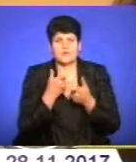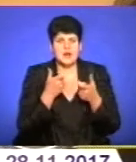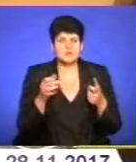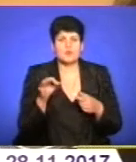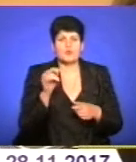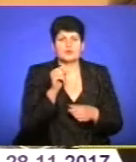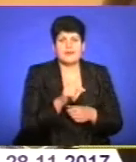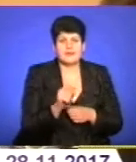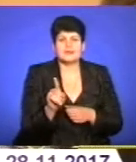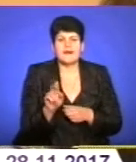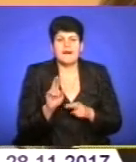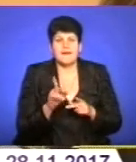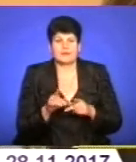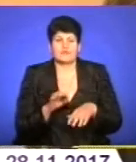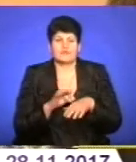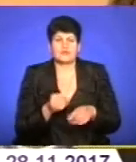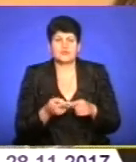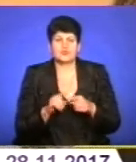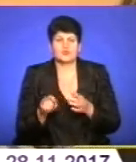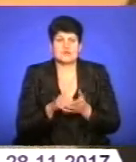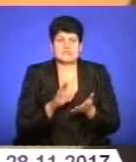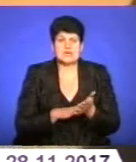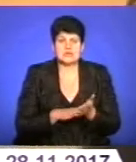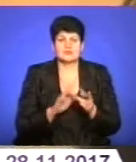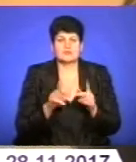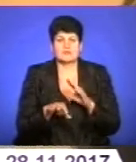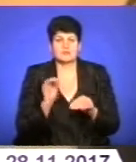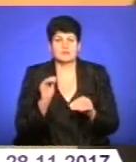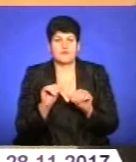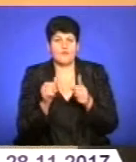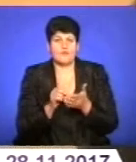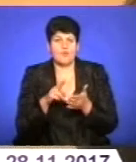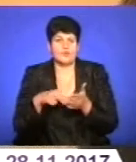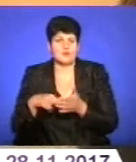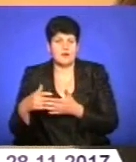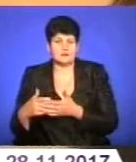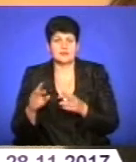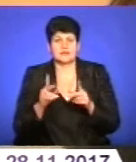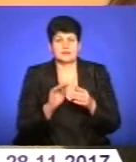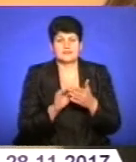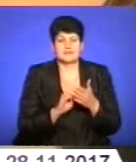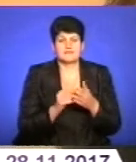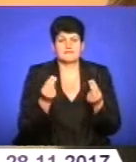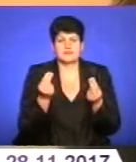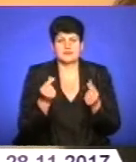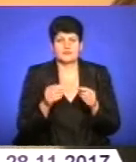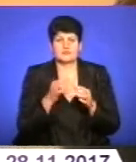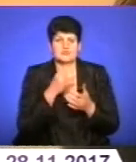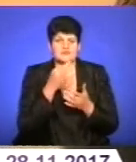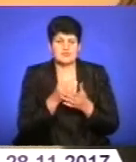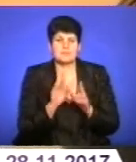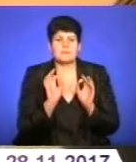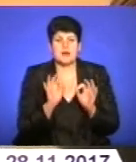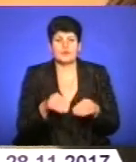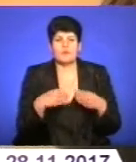те, як здійснити цю реєстрацію, як обрати форму оподаткування, як скласти фінансову звітність, як правильно її подати, в які